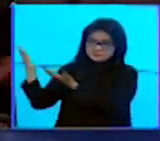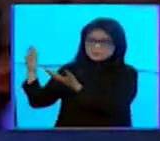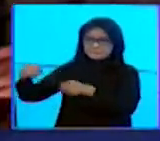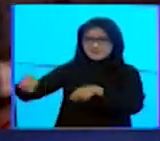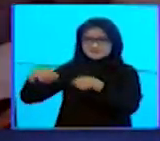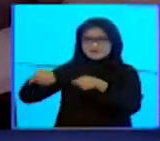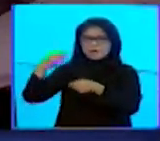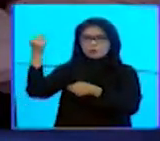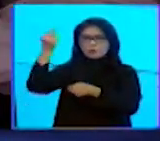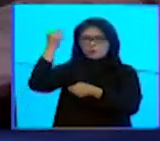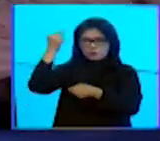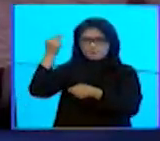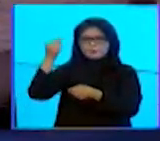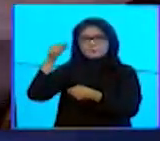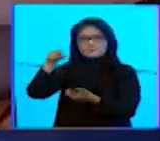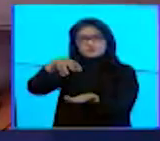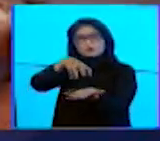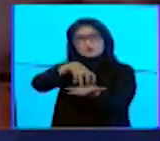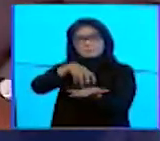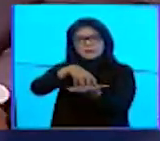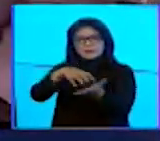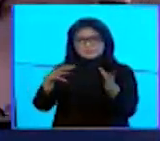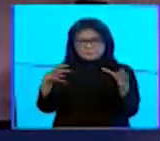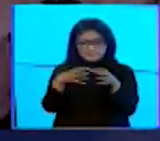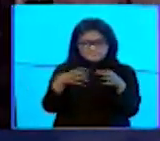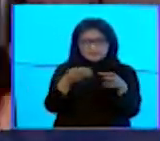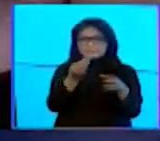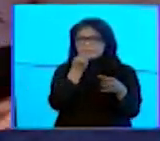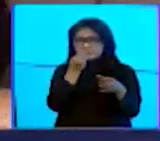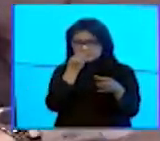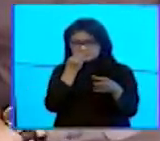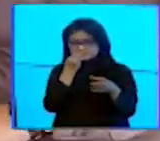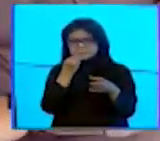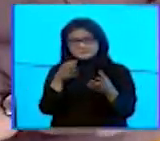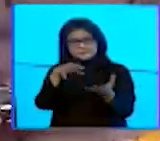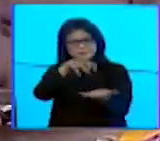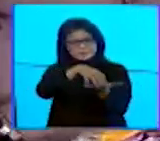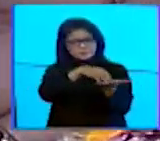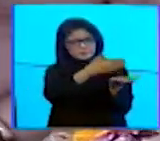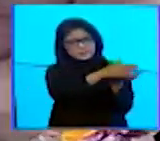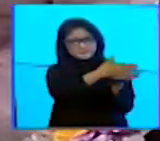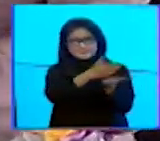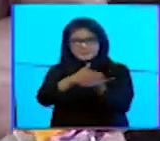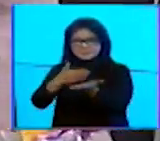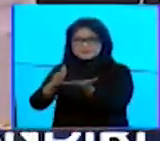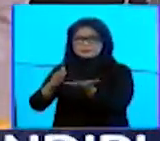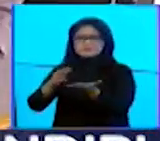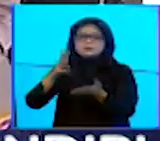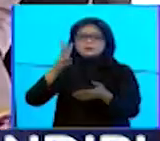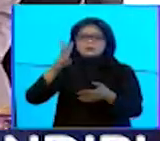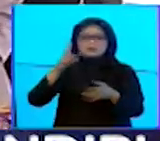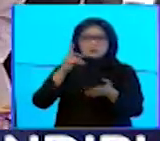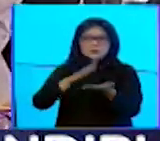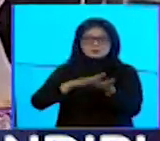dari bahan-bahan berupa bahan makanan yang didistribusikan 3 kali dalam sehari untuk kepada warga yang